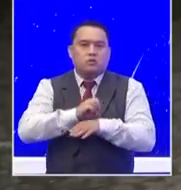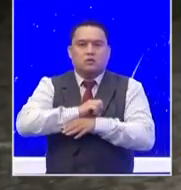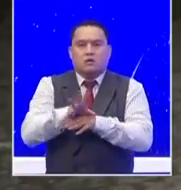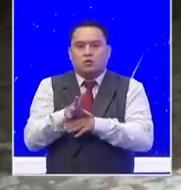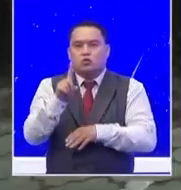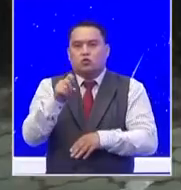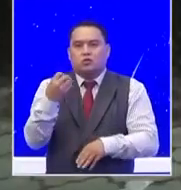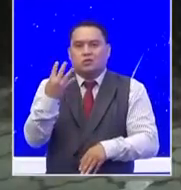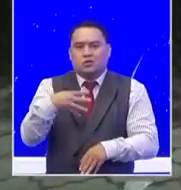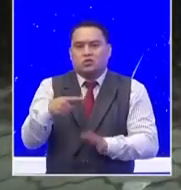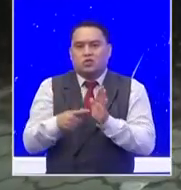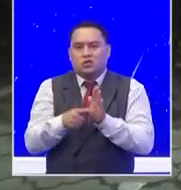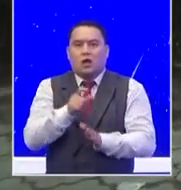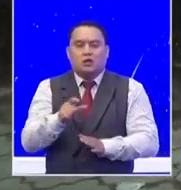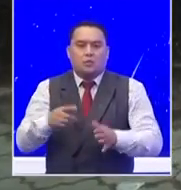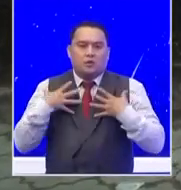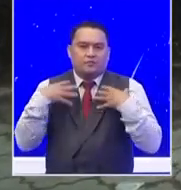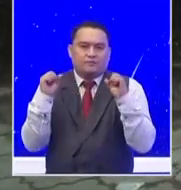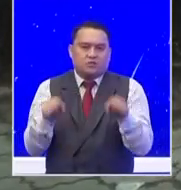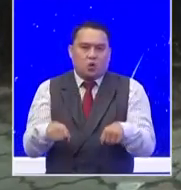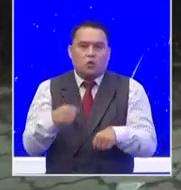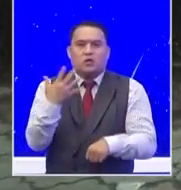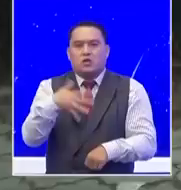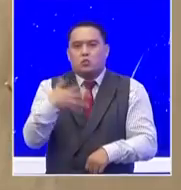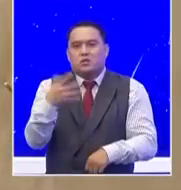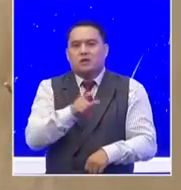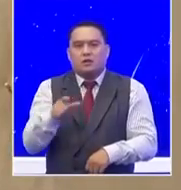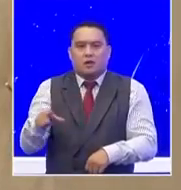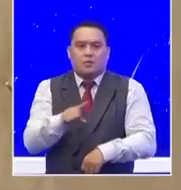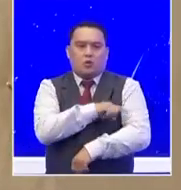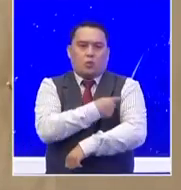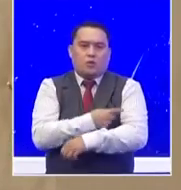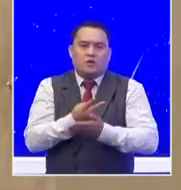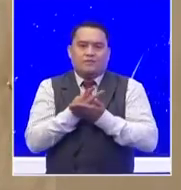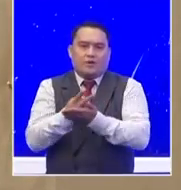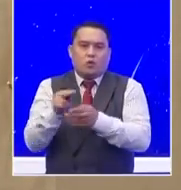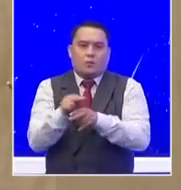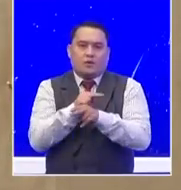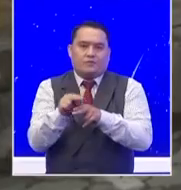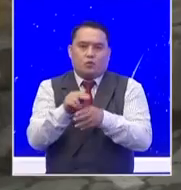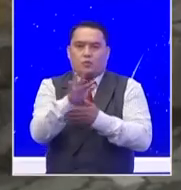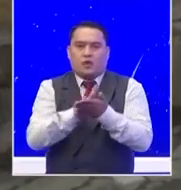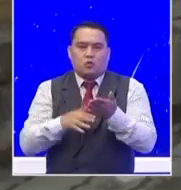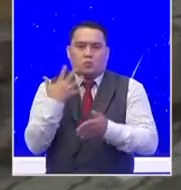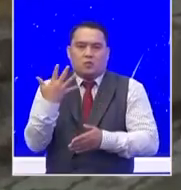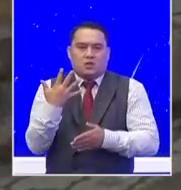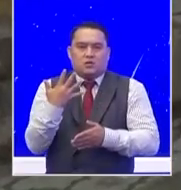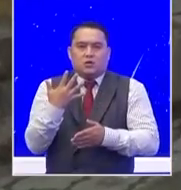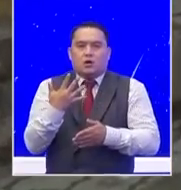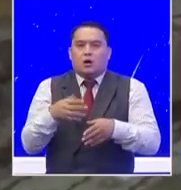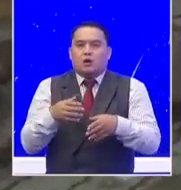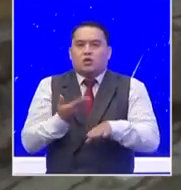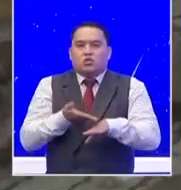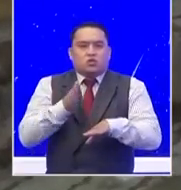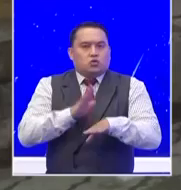пневмониядан 147 науқас емделіп шыққан, ал қазір 55 адам провизорлық бөлмеде ем алып жатыр. Оның 5-еуі жансақтау